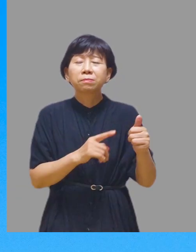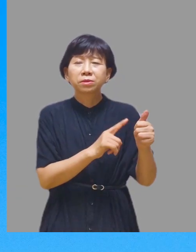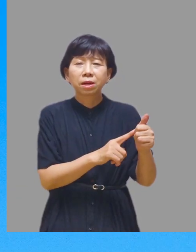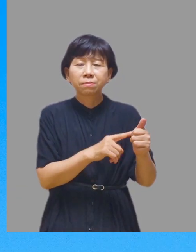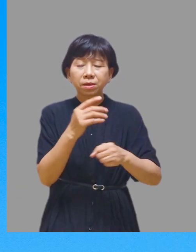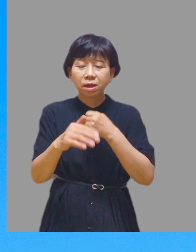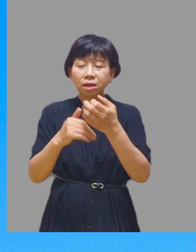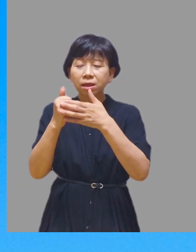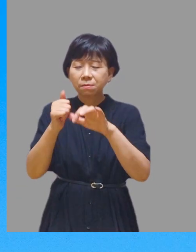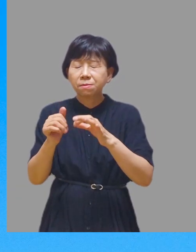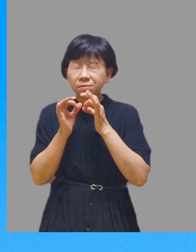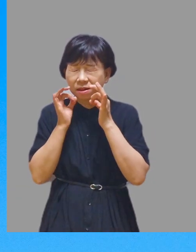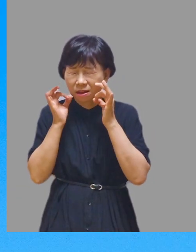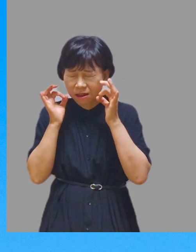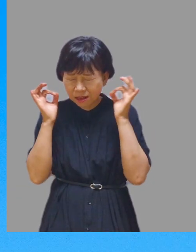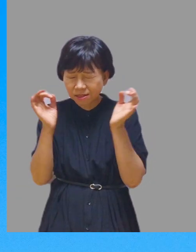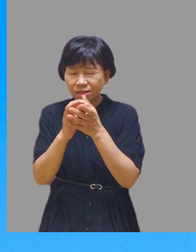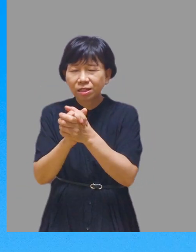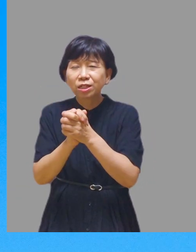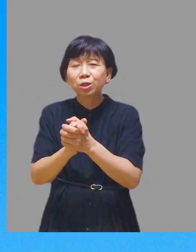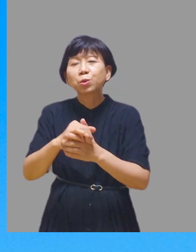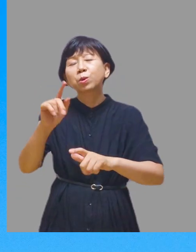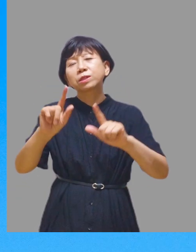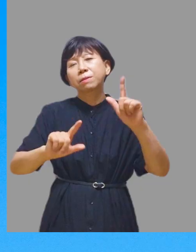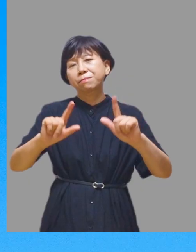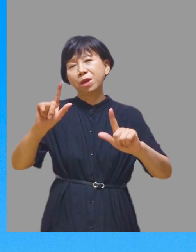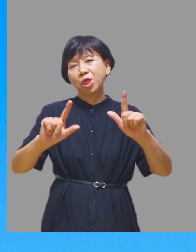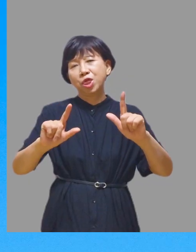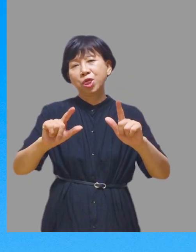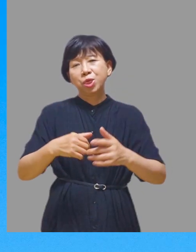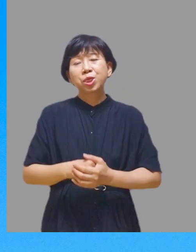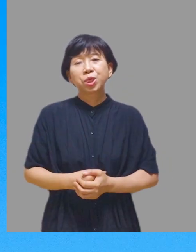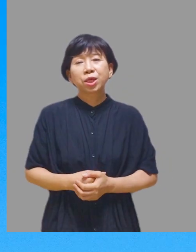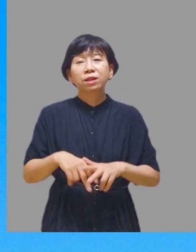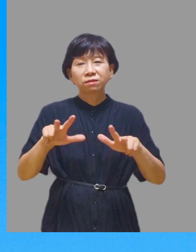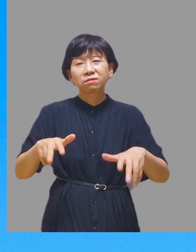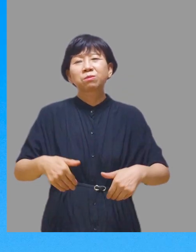앞에 간절히 중보하던 그 장면을 떠올려 보십시오.